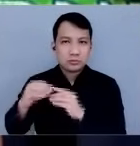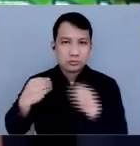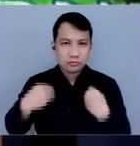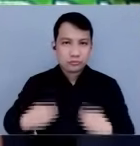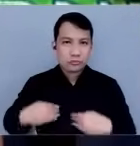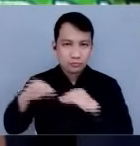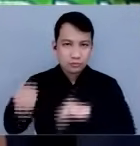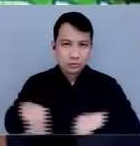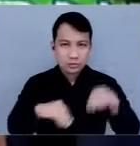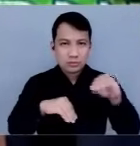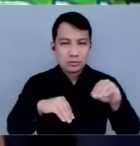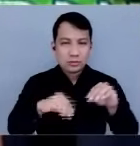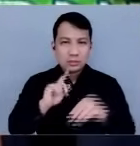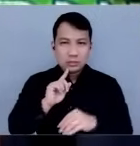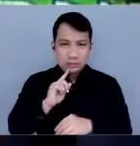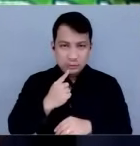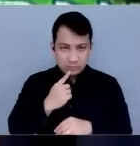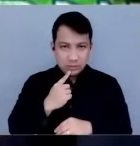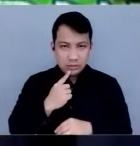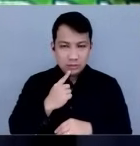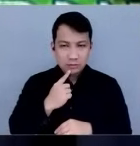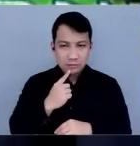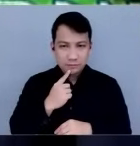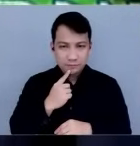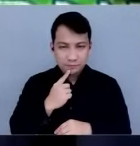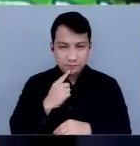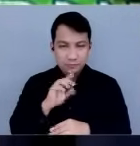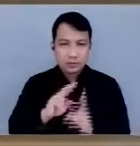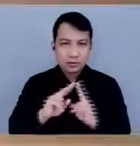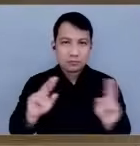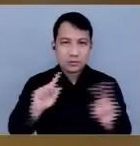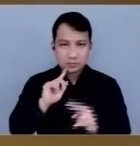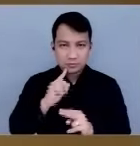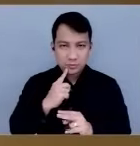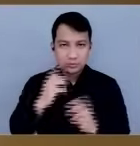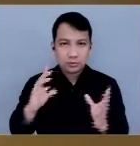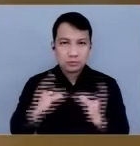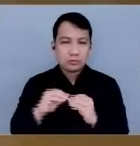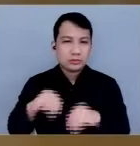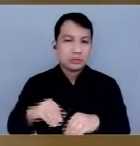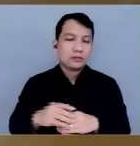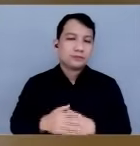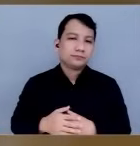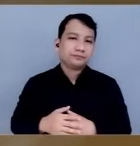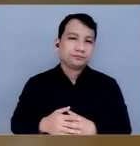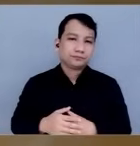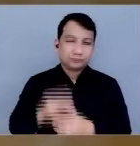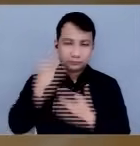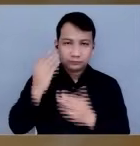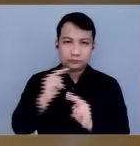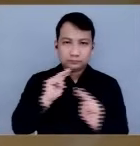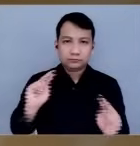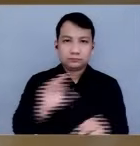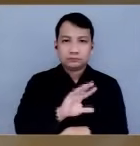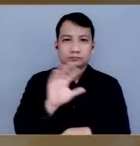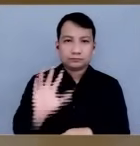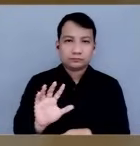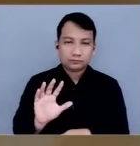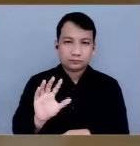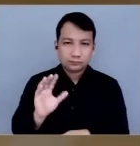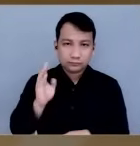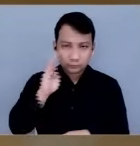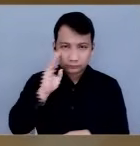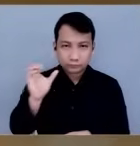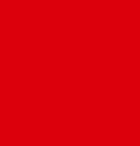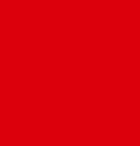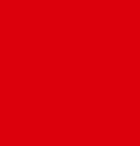very serious matter po, very serious offenses po. Nagbabalita mula sa frontline, Brian Castillo,